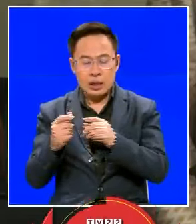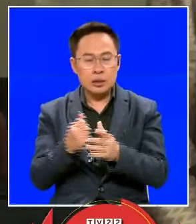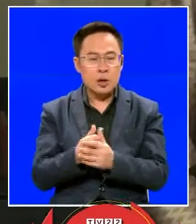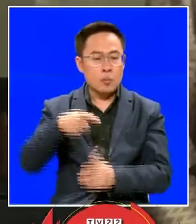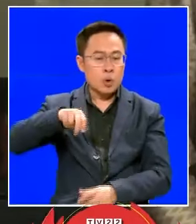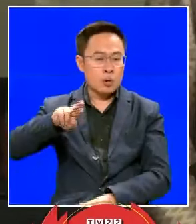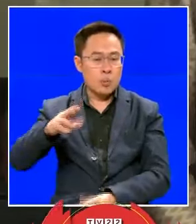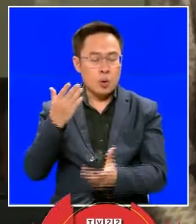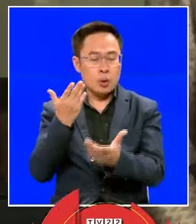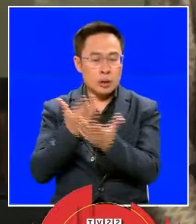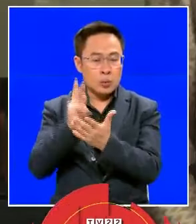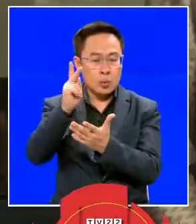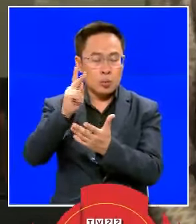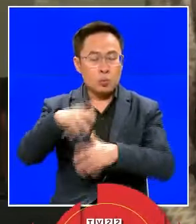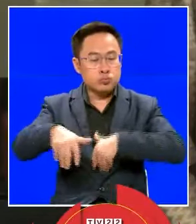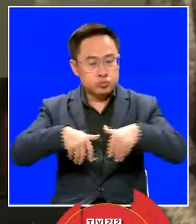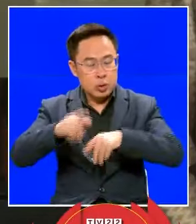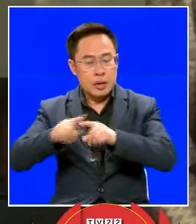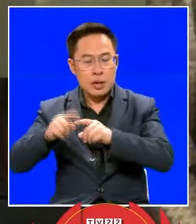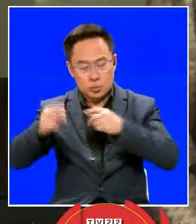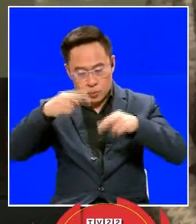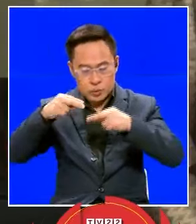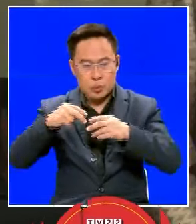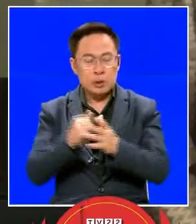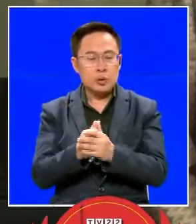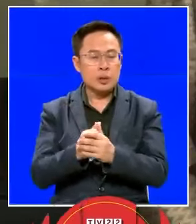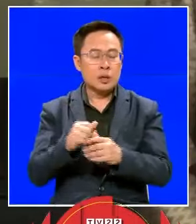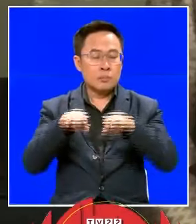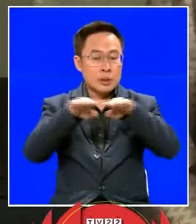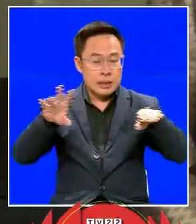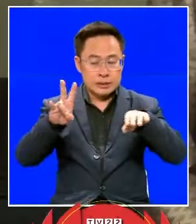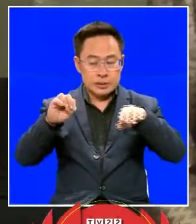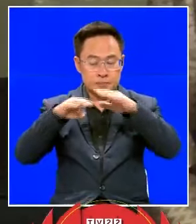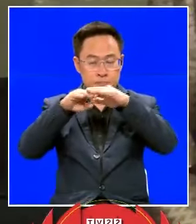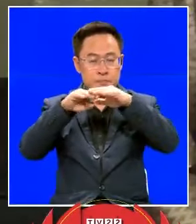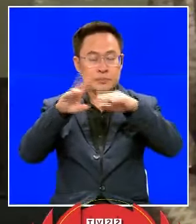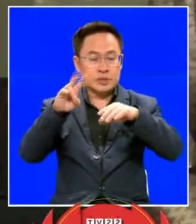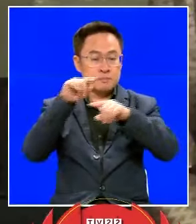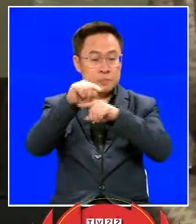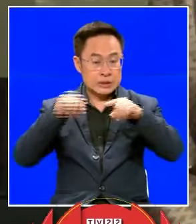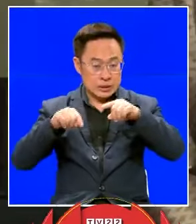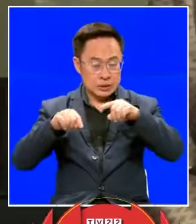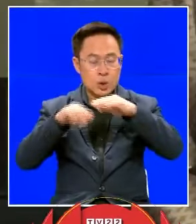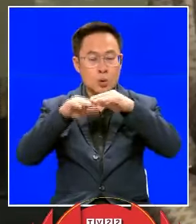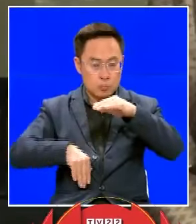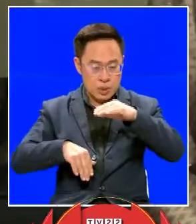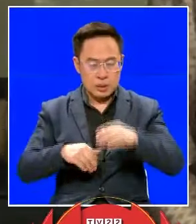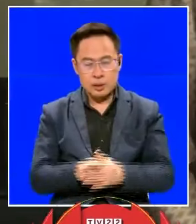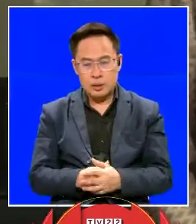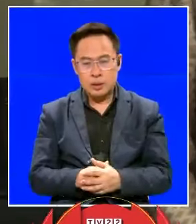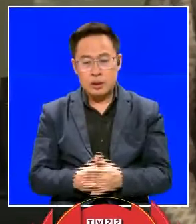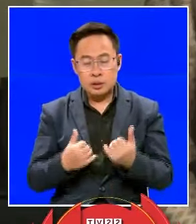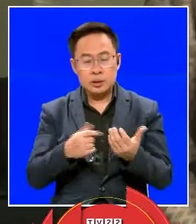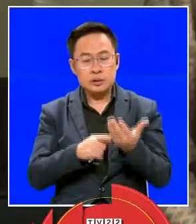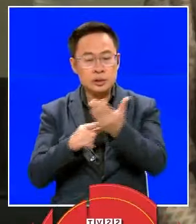มันเกินกรอบ70%แล้วก็เดี๋ยวเสนอนโยบายเข้าไปซึ่งก็มีนายกเป็นประธานนะครับก็จะเตรียมเข้าสู่การพิจารณาของครม